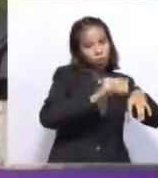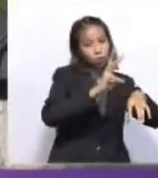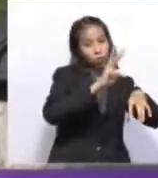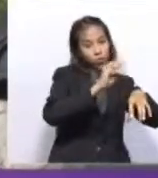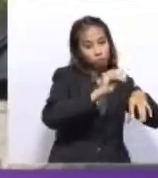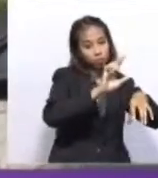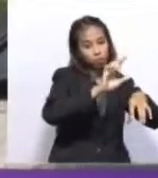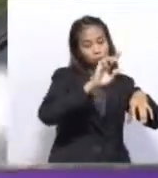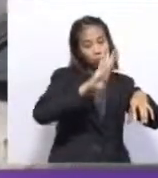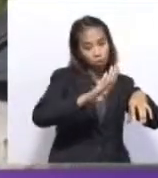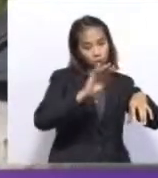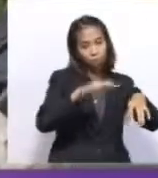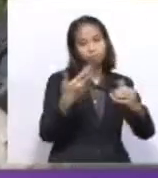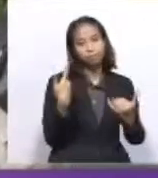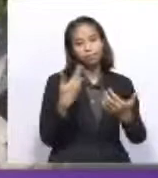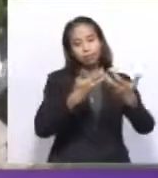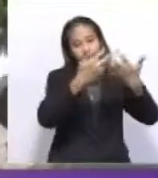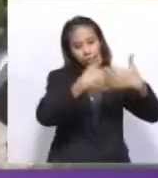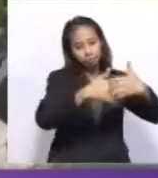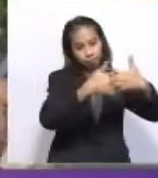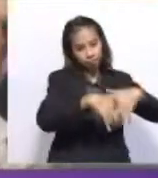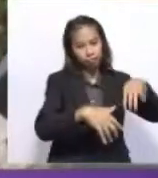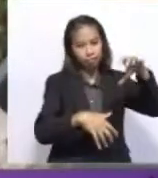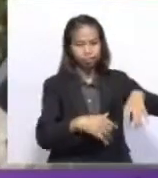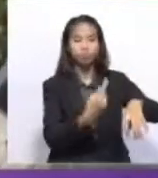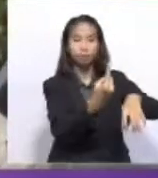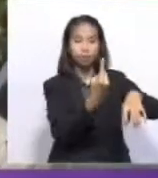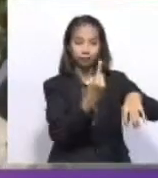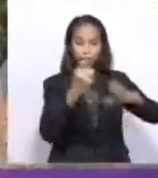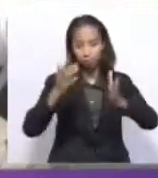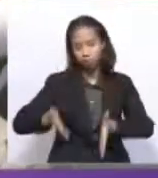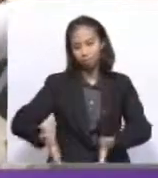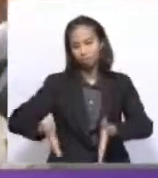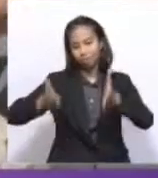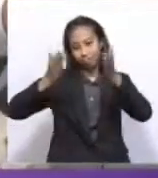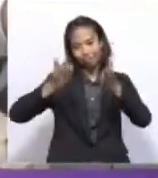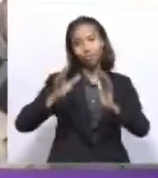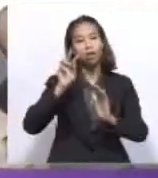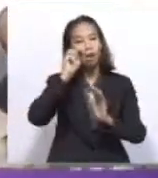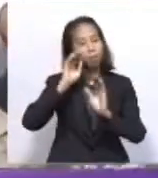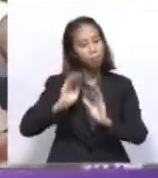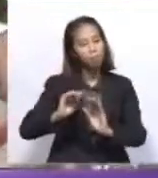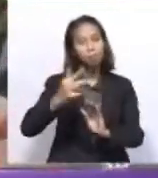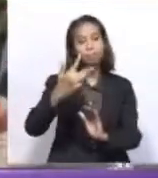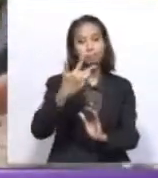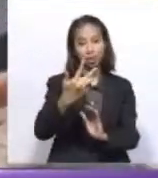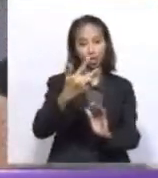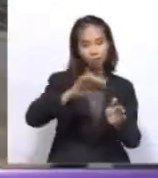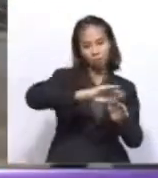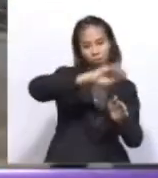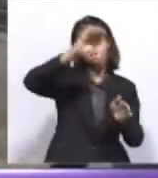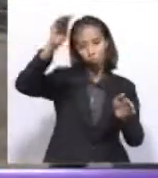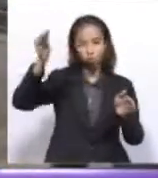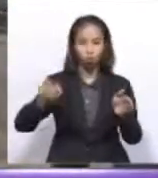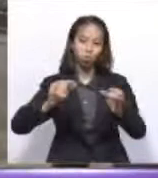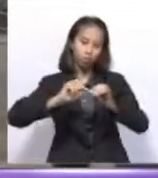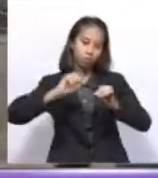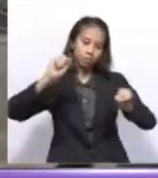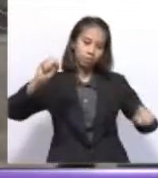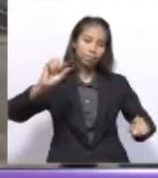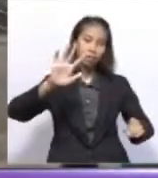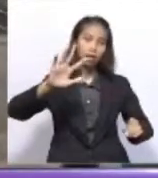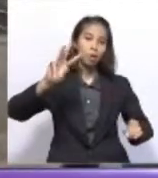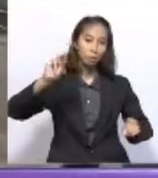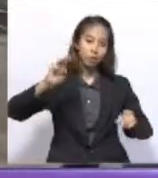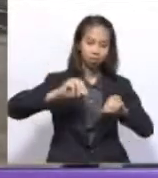ทีพร้อมระบบเครื่องกลและไฟฟ้า1แห่งอาคารรับน้ำ3แห่งอุโมงค์ขนาดเส้นผ่าศูนย์กลาง5เมตรระยะทา